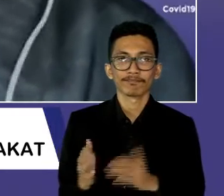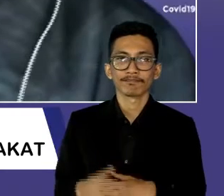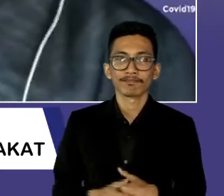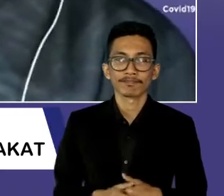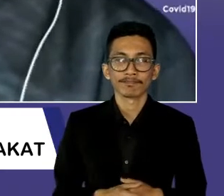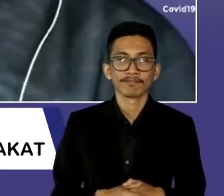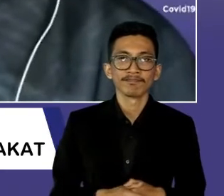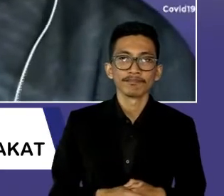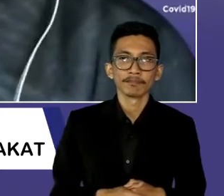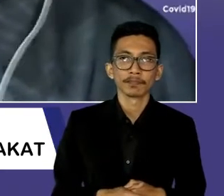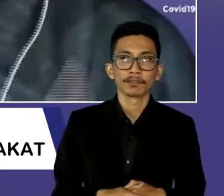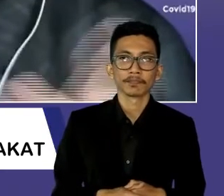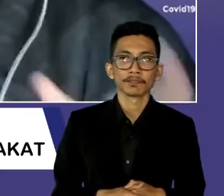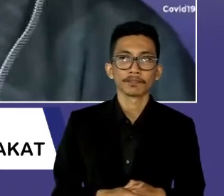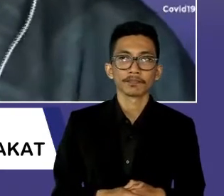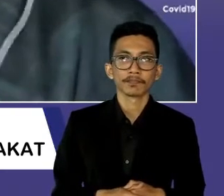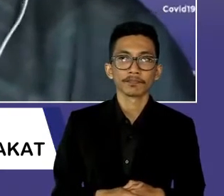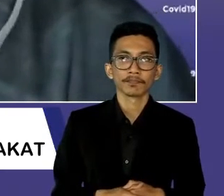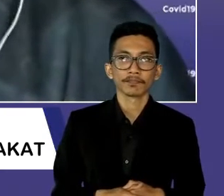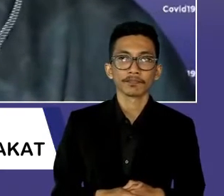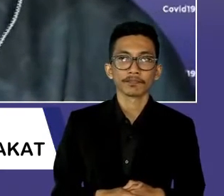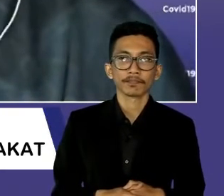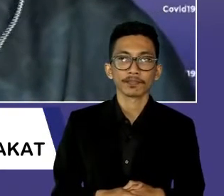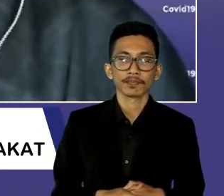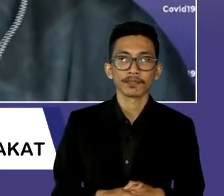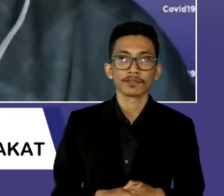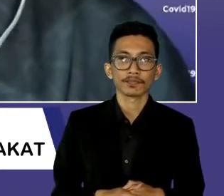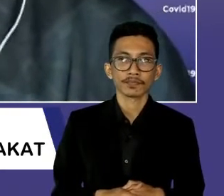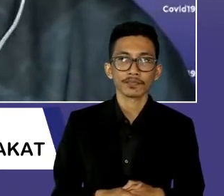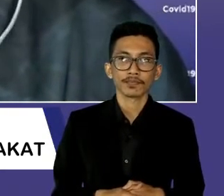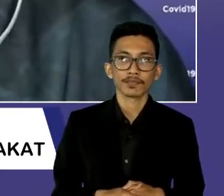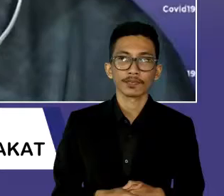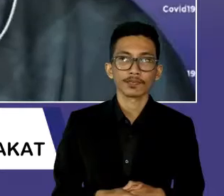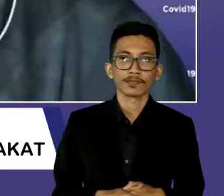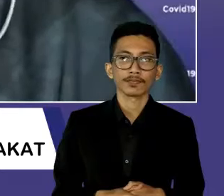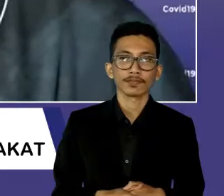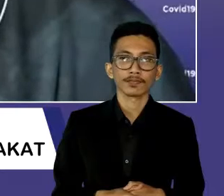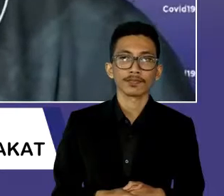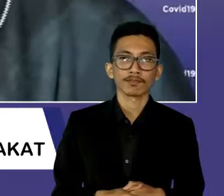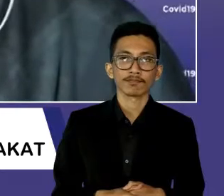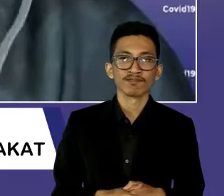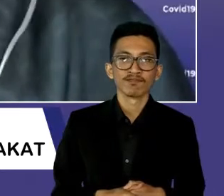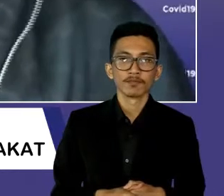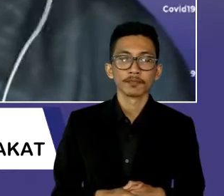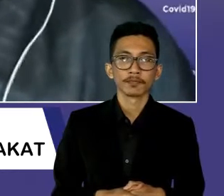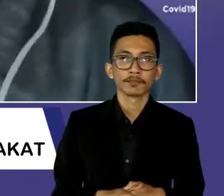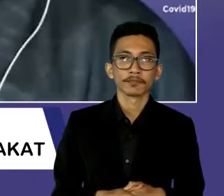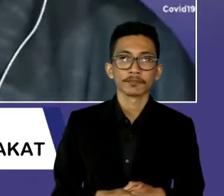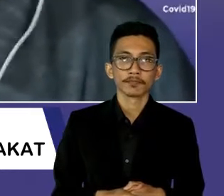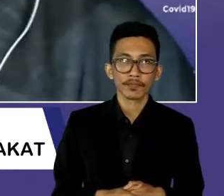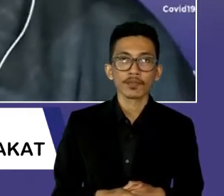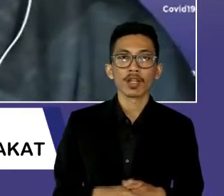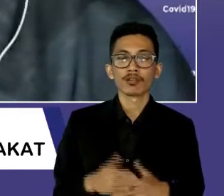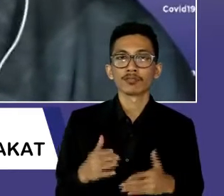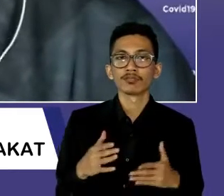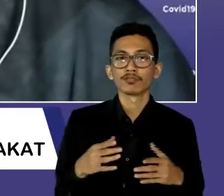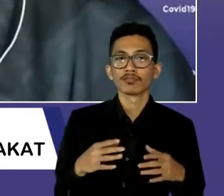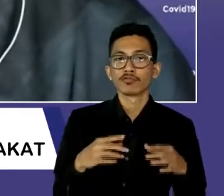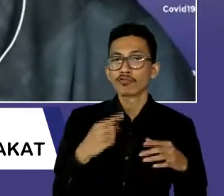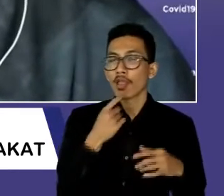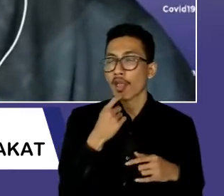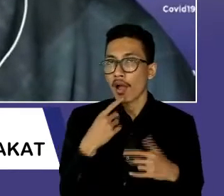berikutnya, ini saya cepat aja, sudah tergambar kalau tadi menggunakan masker, maka slide selanjutnya ini menggambarkan terkait dengan